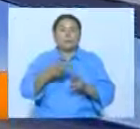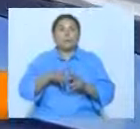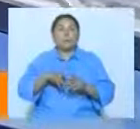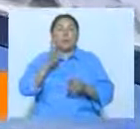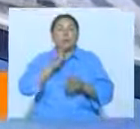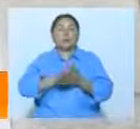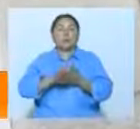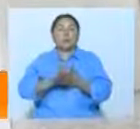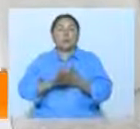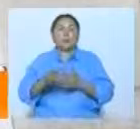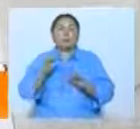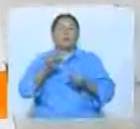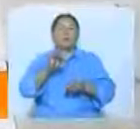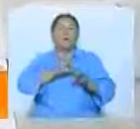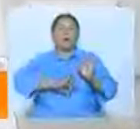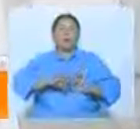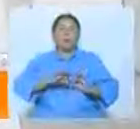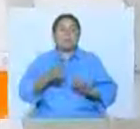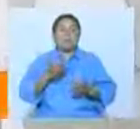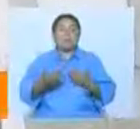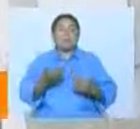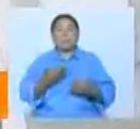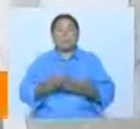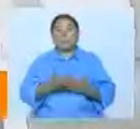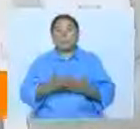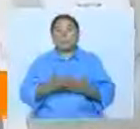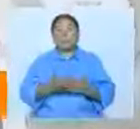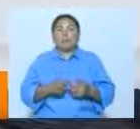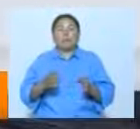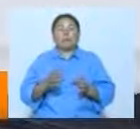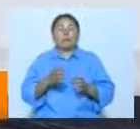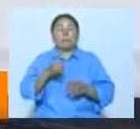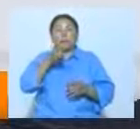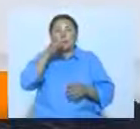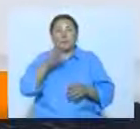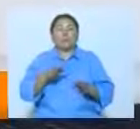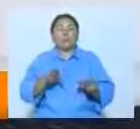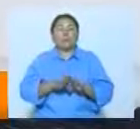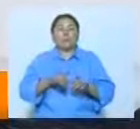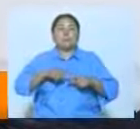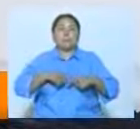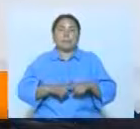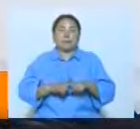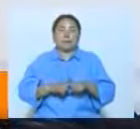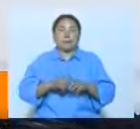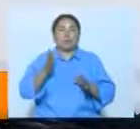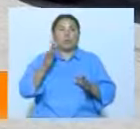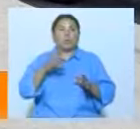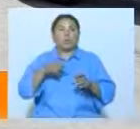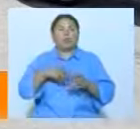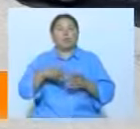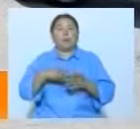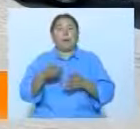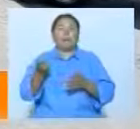тазартып қайта қолдануы қажет. Ал егер белгіленген кестені сақтамаса, онда техникалық шарттарды алып